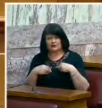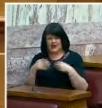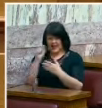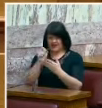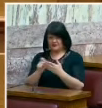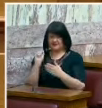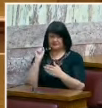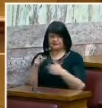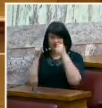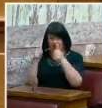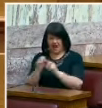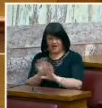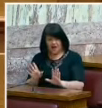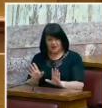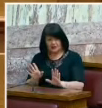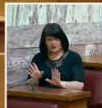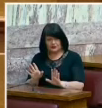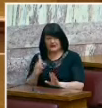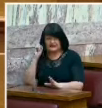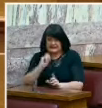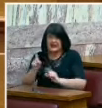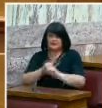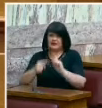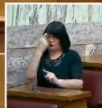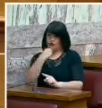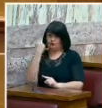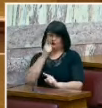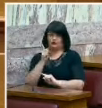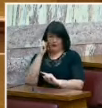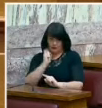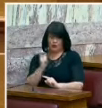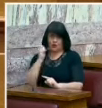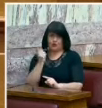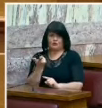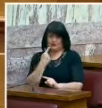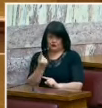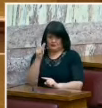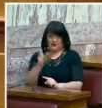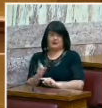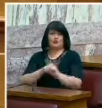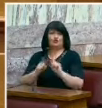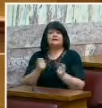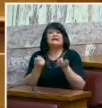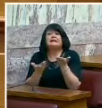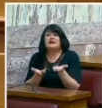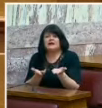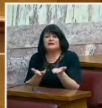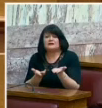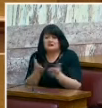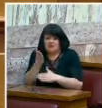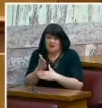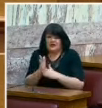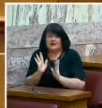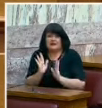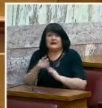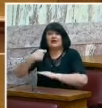γνωρίζετε ποιοι τα κάνουν. Δεν κρύβονται. Επώνυμα σας τα λένε. Τι κάνετε ακριβώς γι' αυτό? Τι κάνει η δικαιοσύνη,